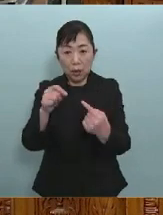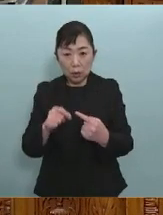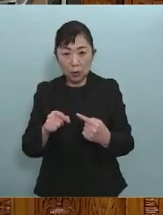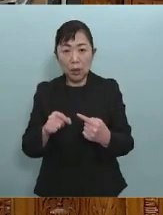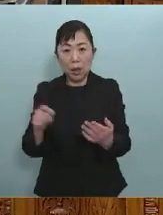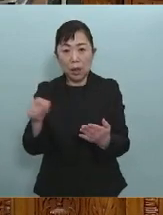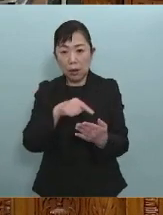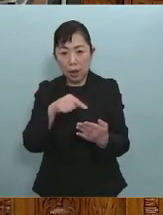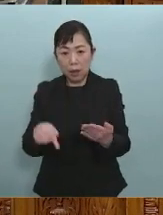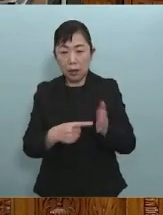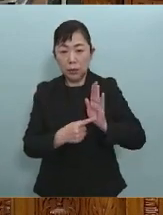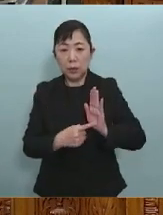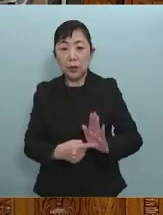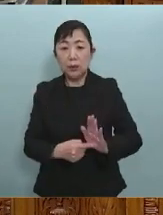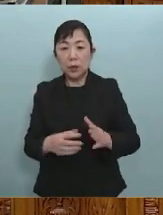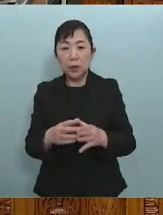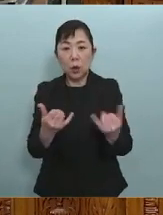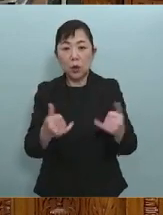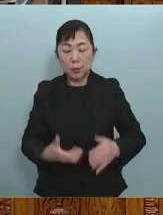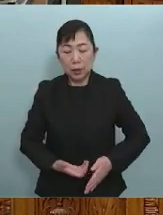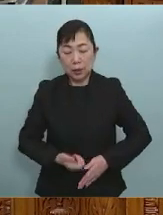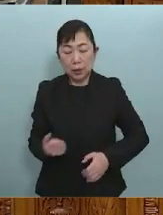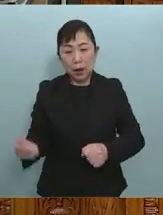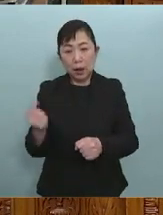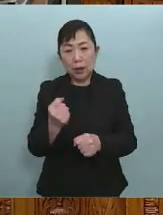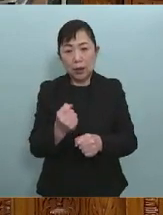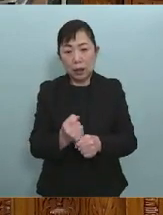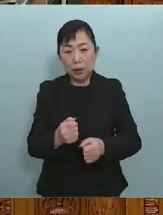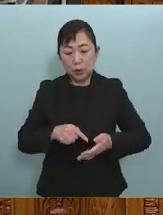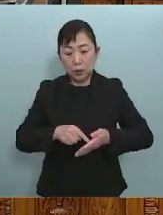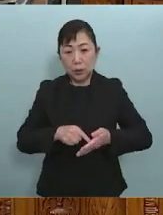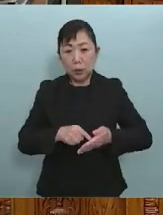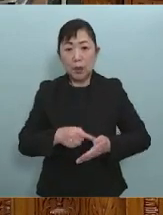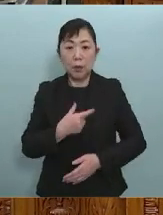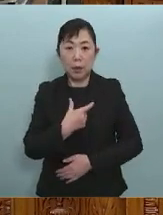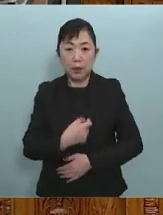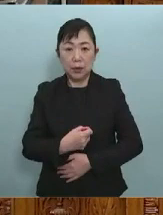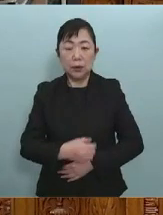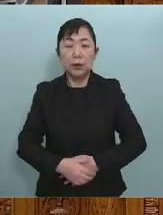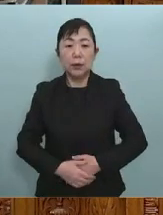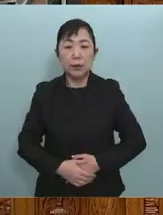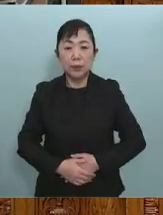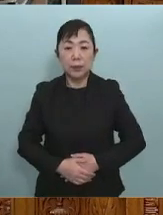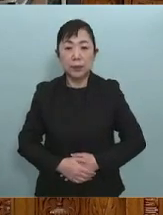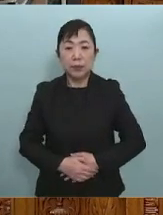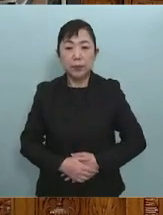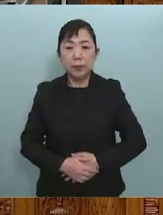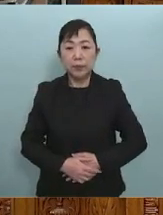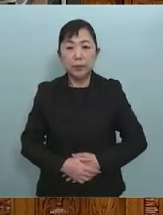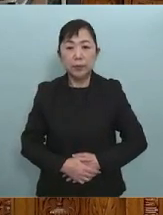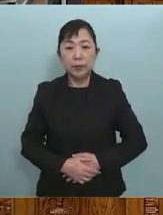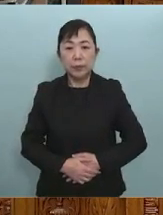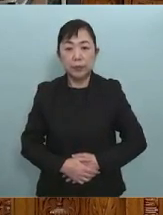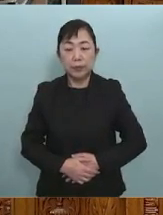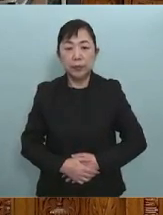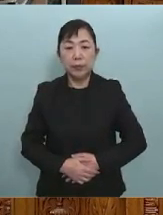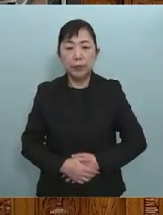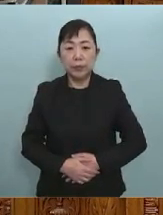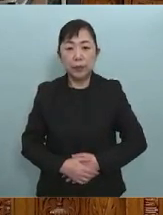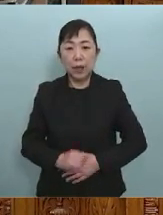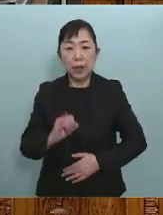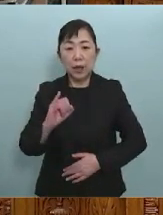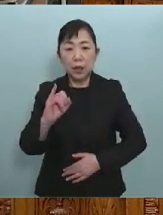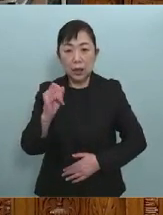取り組みえ国民の信頼回復に努めてまりますえインボイス